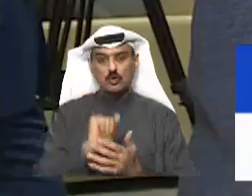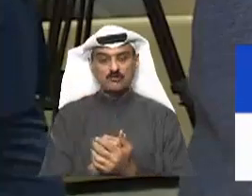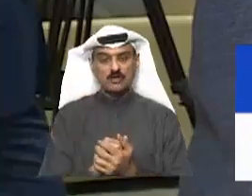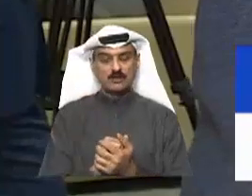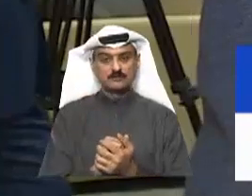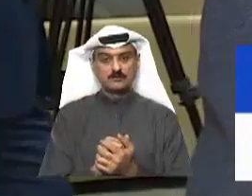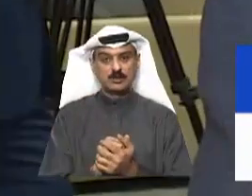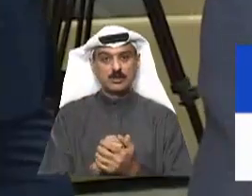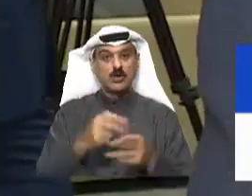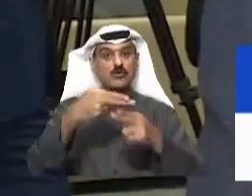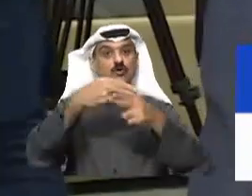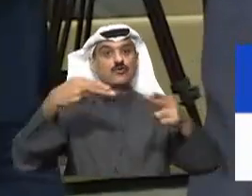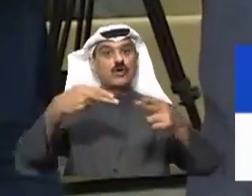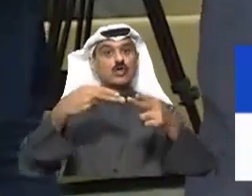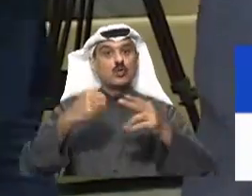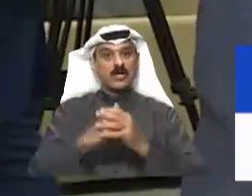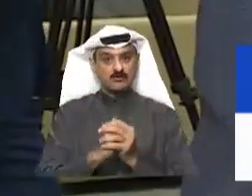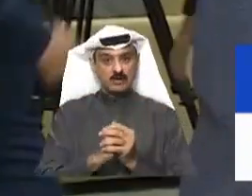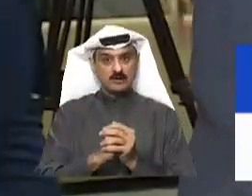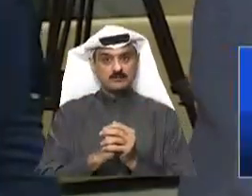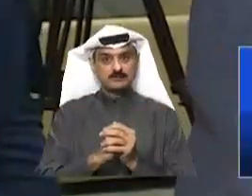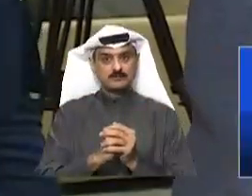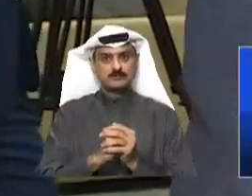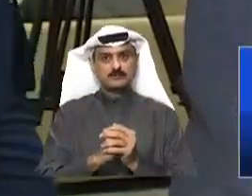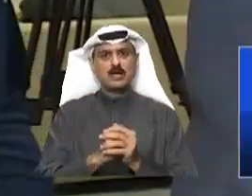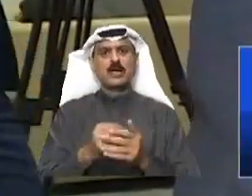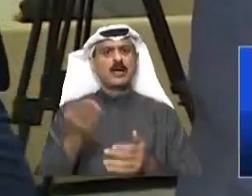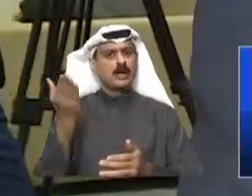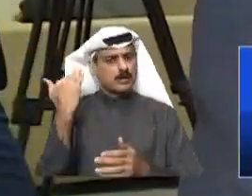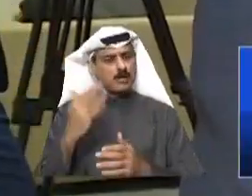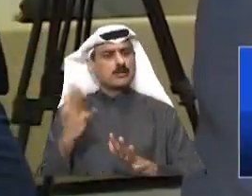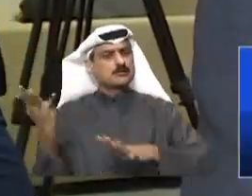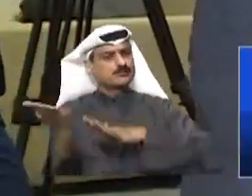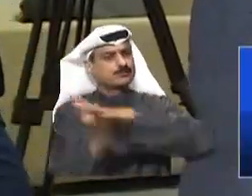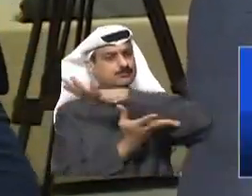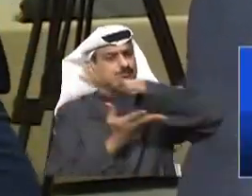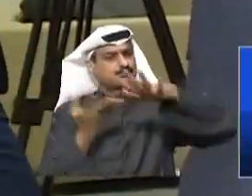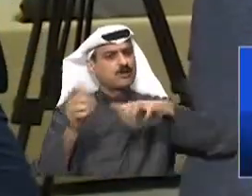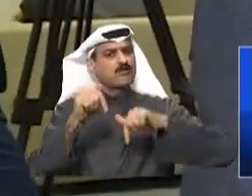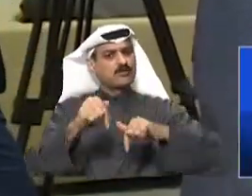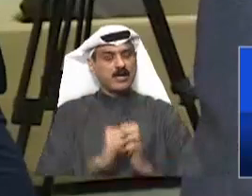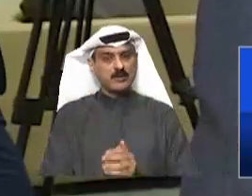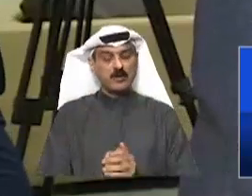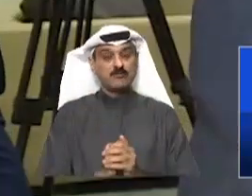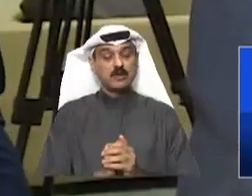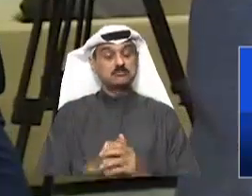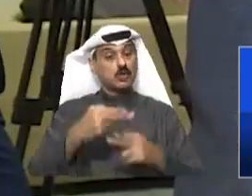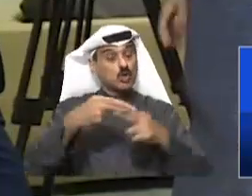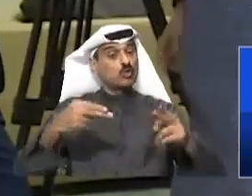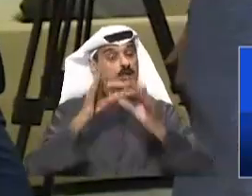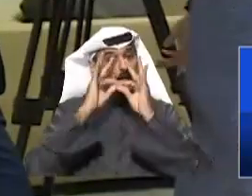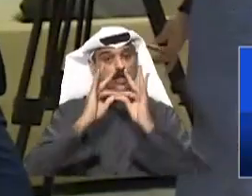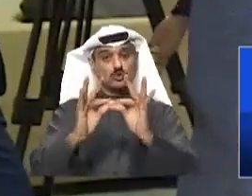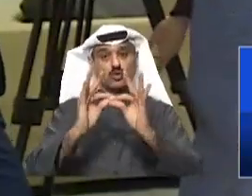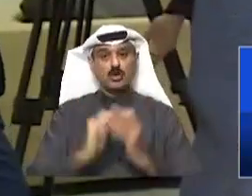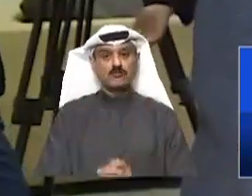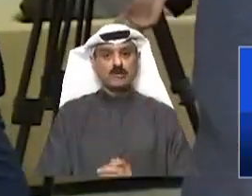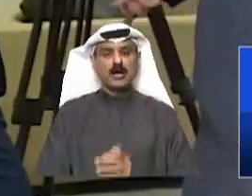دور الكويت بعد أزمات الإقليم والأخير أن يكون الكويت داعما لاستقرار العراق